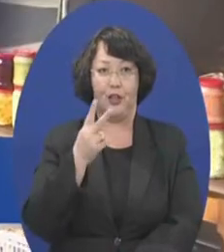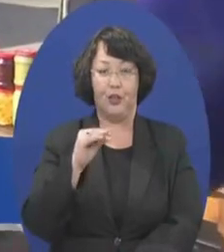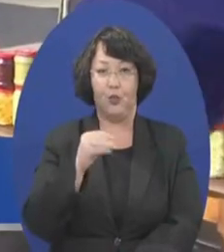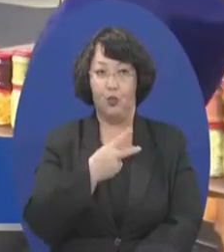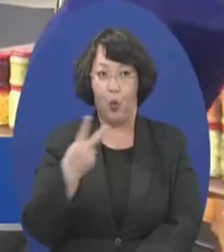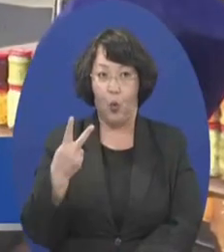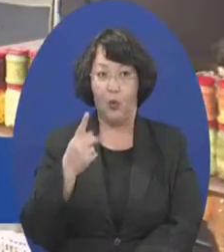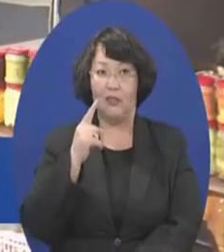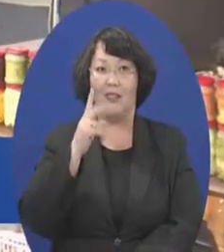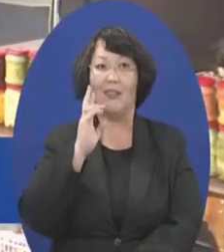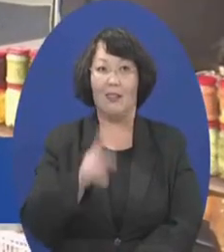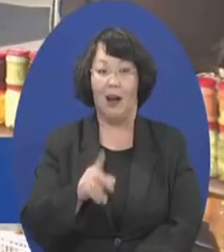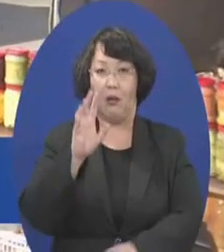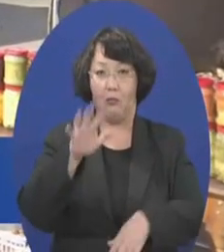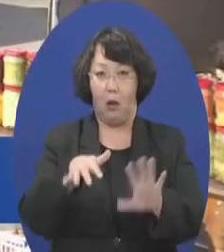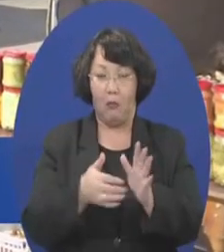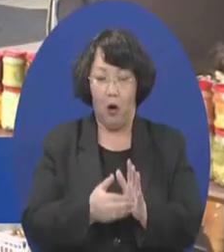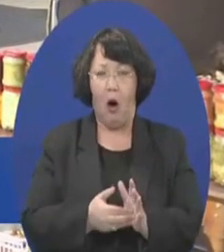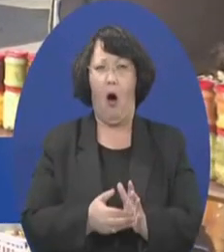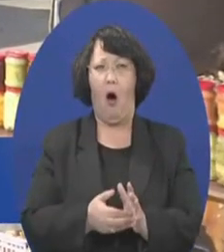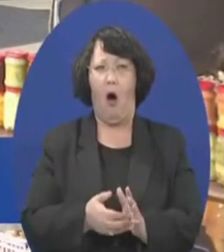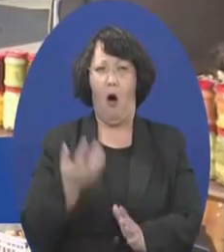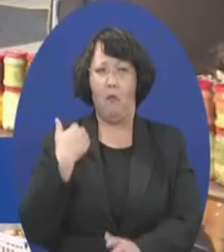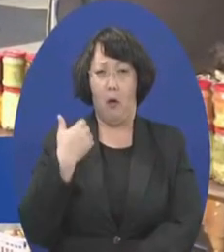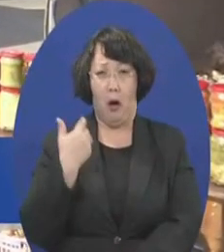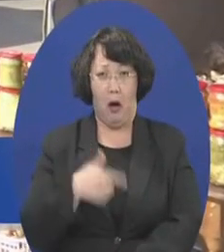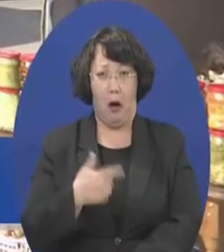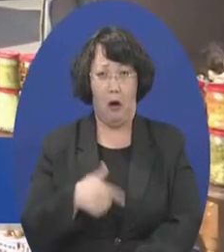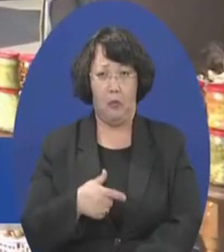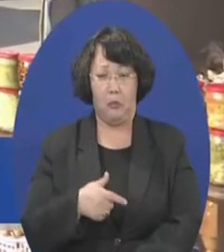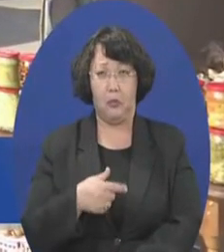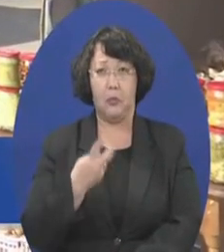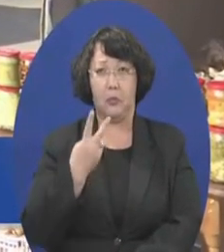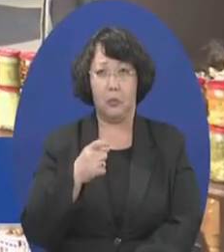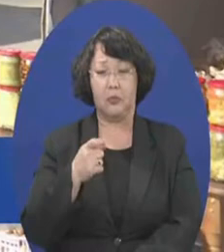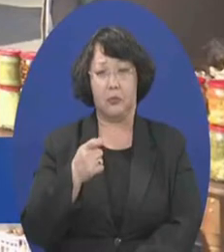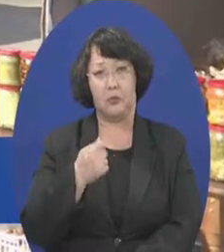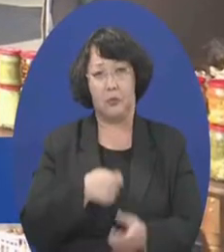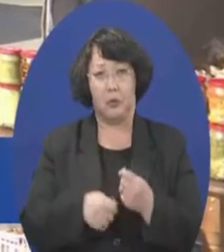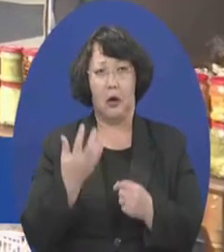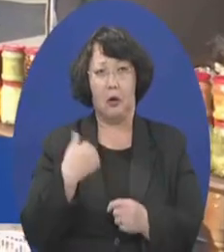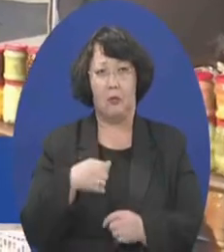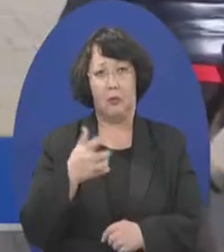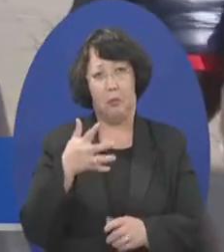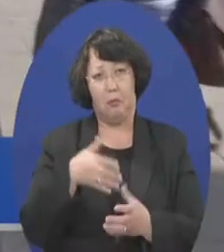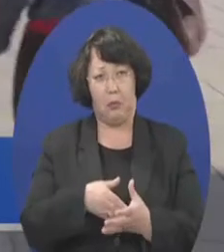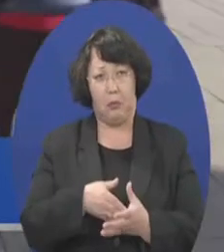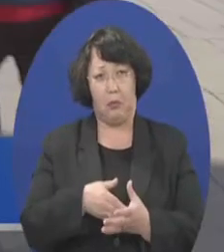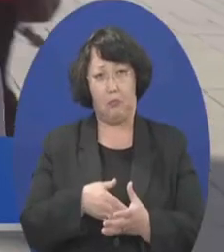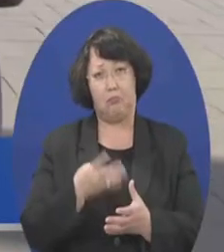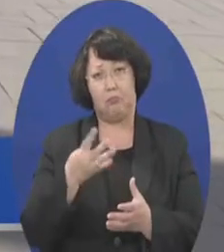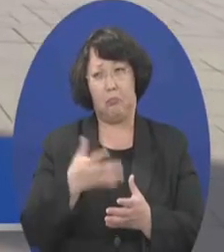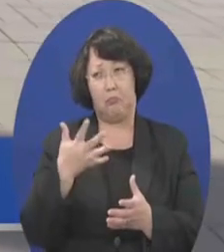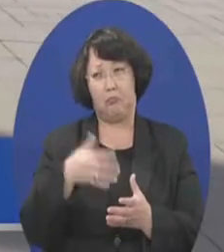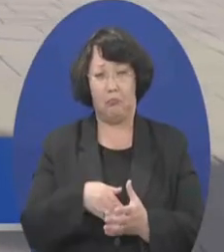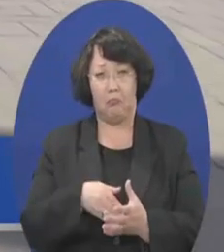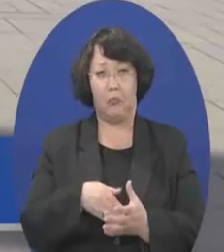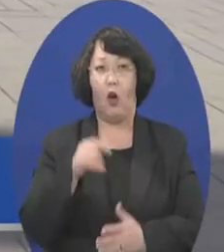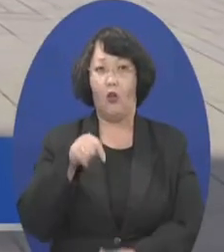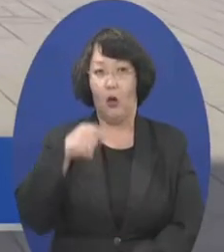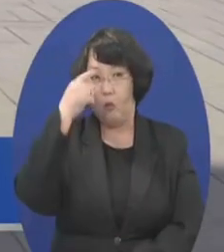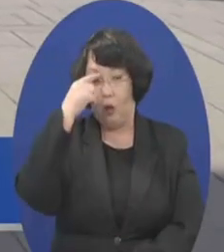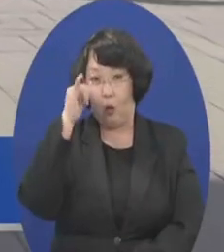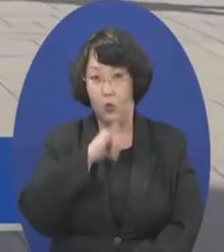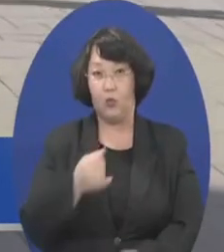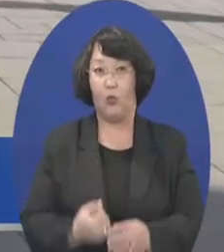болсон байна. Хэдэн төгрөг байсан бэ үнэн? Үнэн гайгүй л байсан шүү дээ. Тэ 5,000-тай л Монгол ургасан гэж ярьж